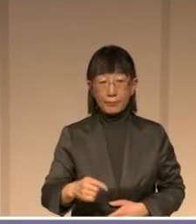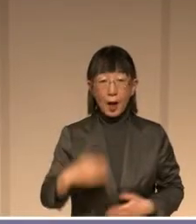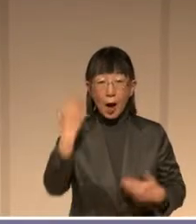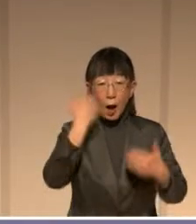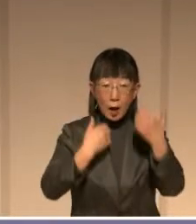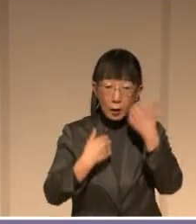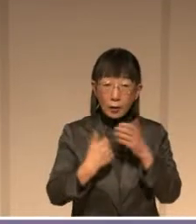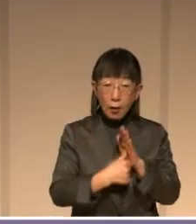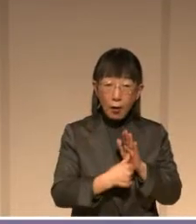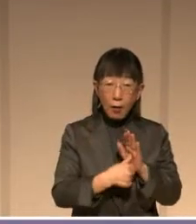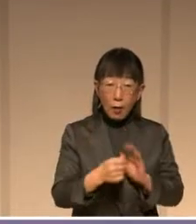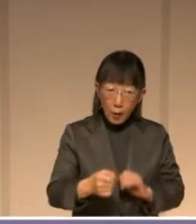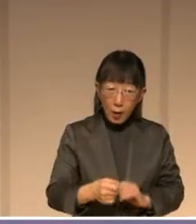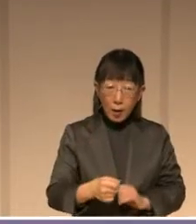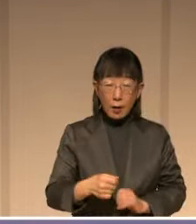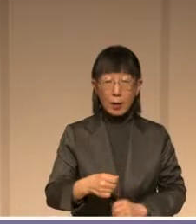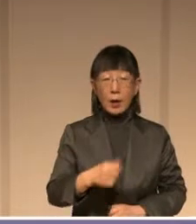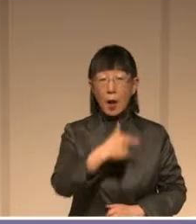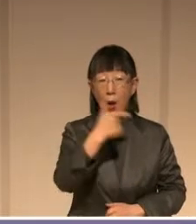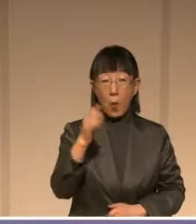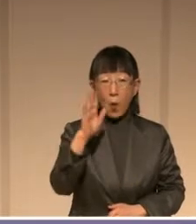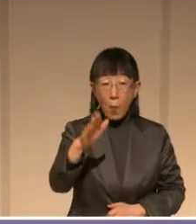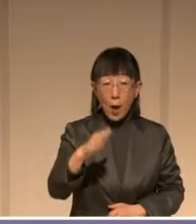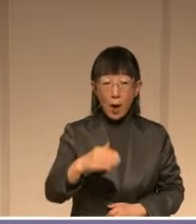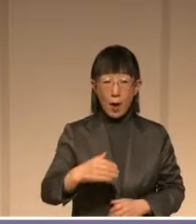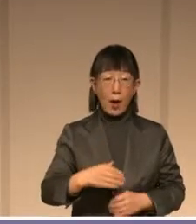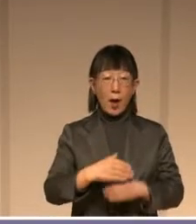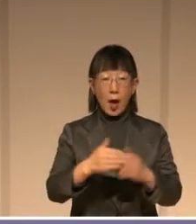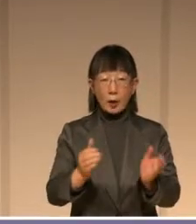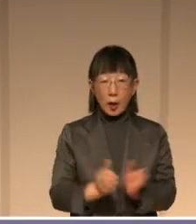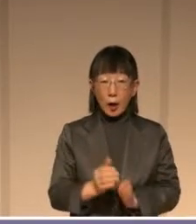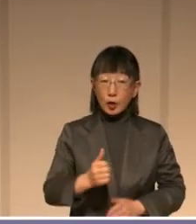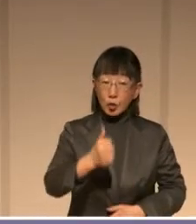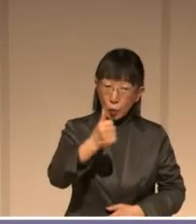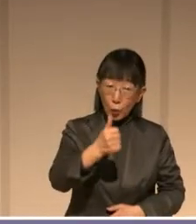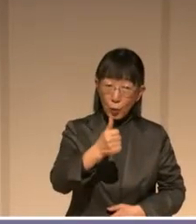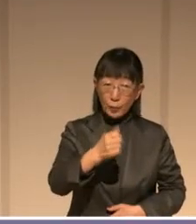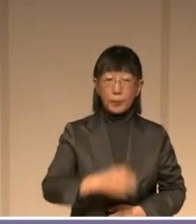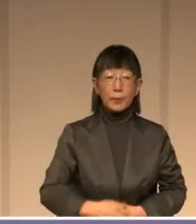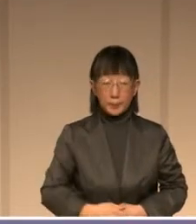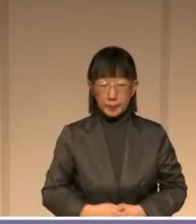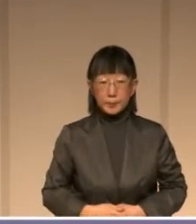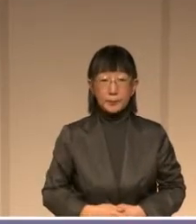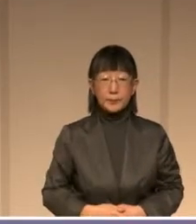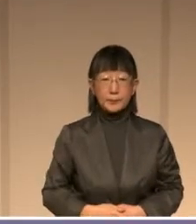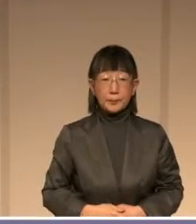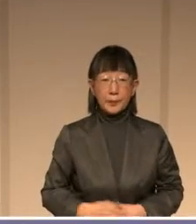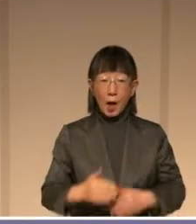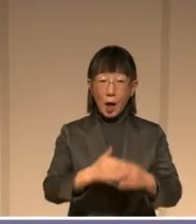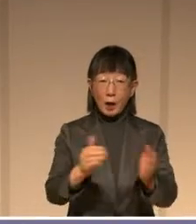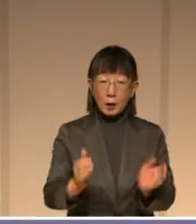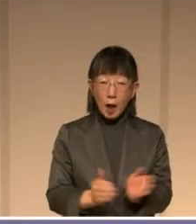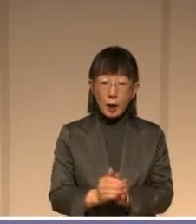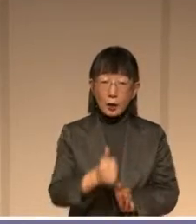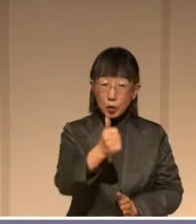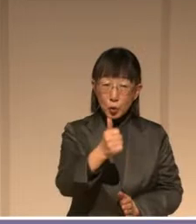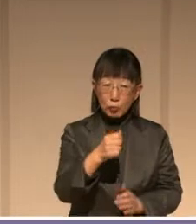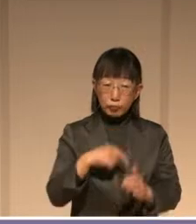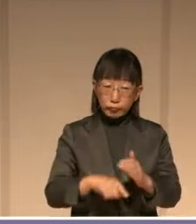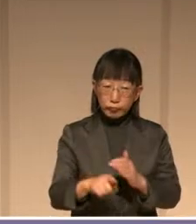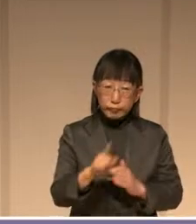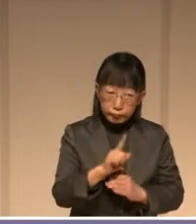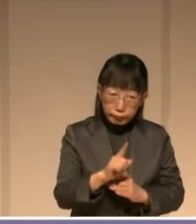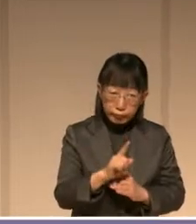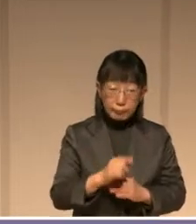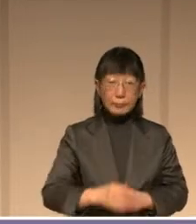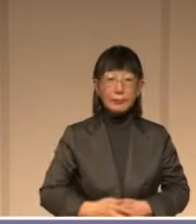いい8大前たちの大前は僕の苗字が大前なんですけどなぜ体調かっていうんですけどやっぱり